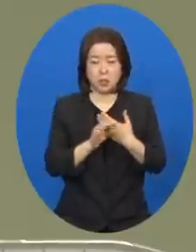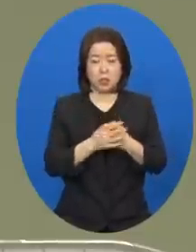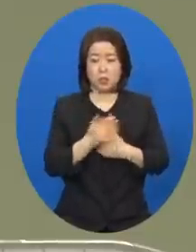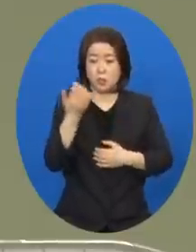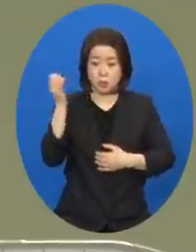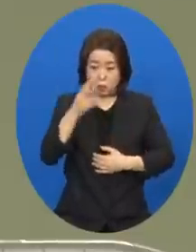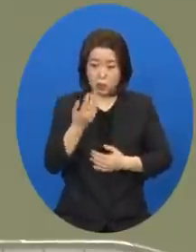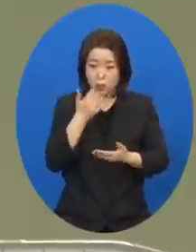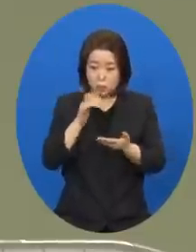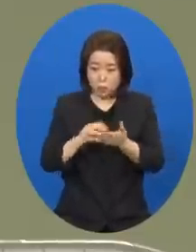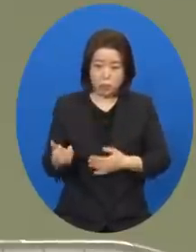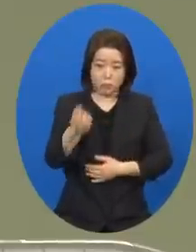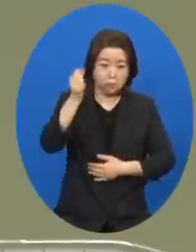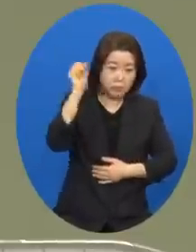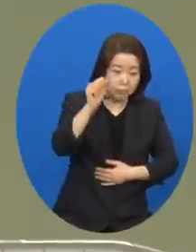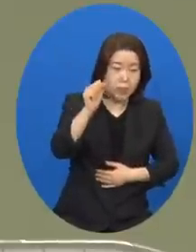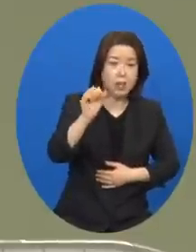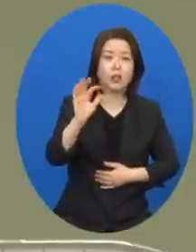거예요.